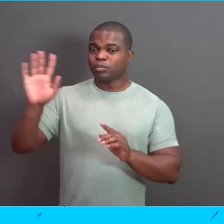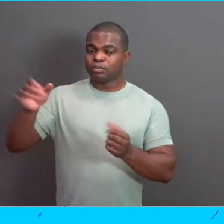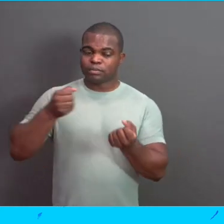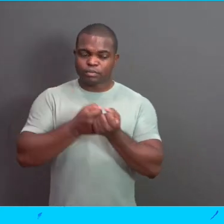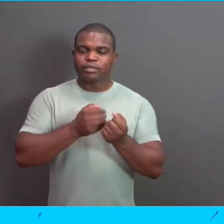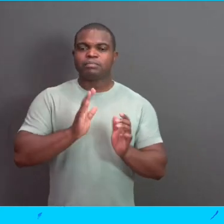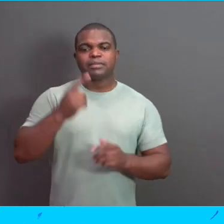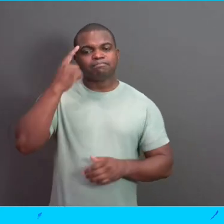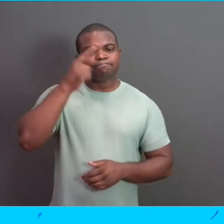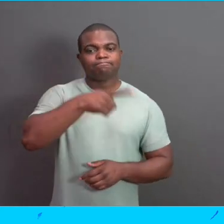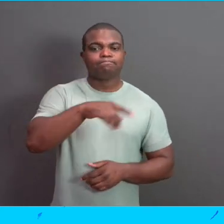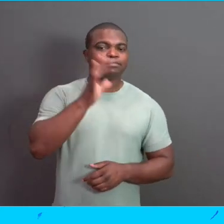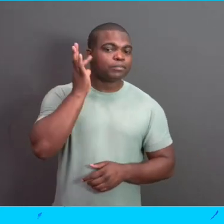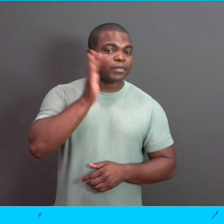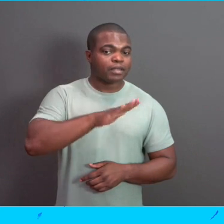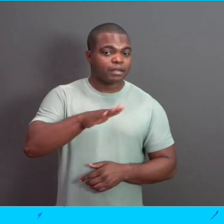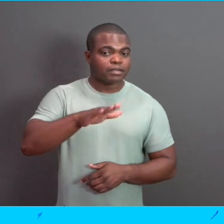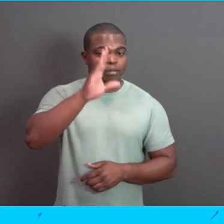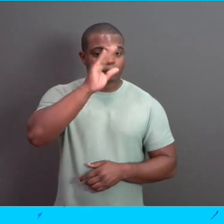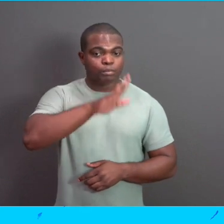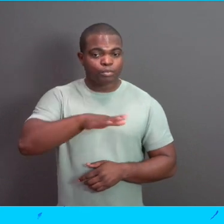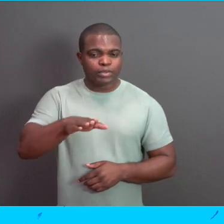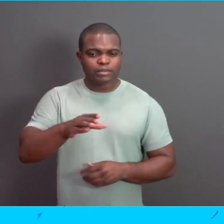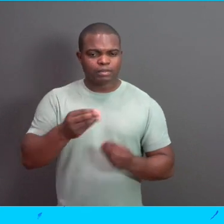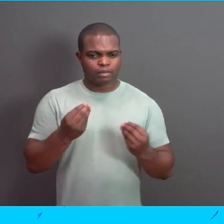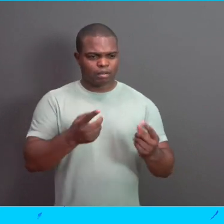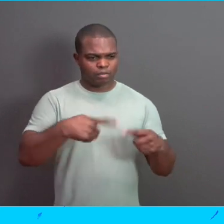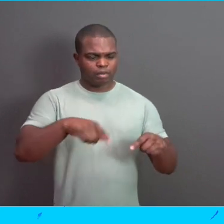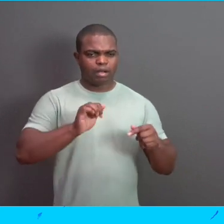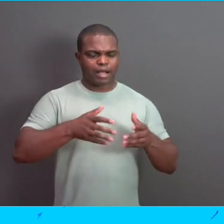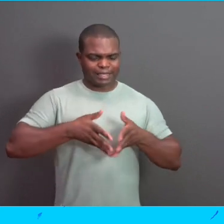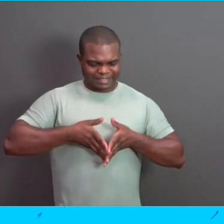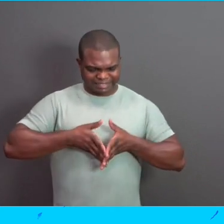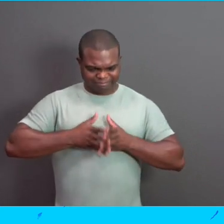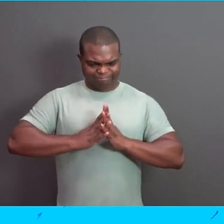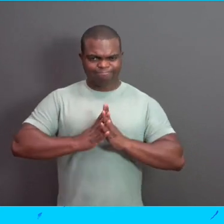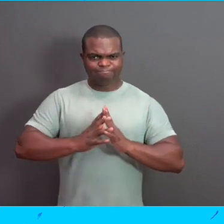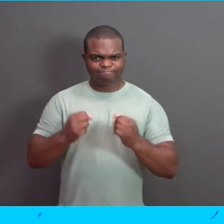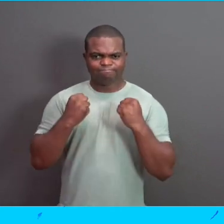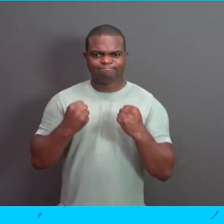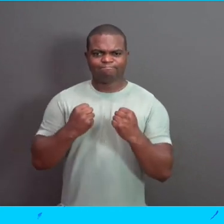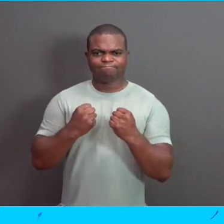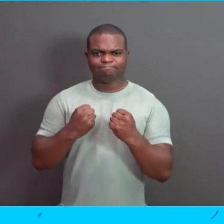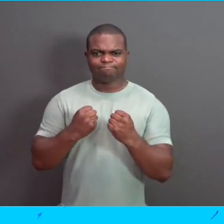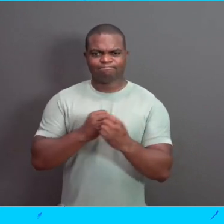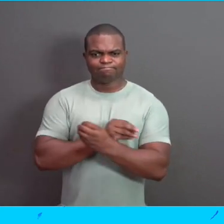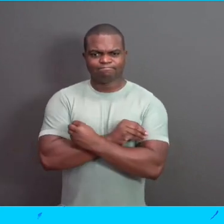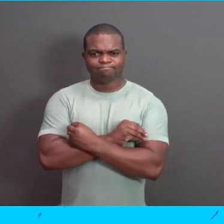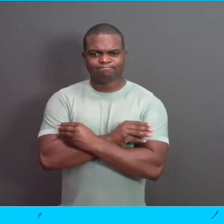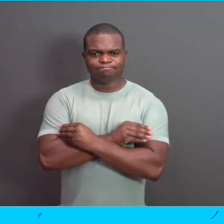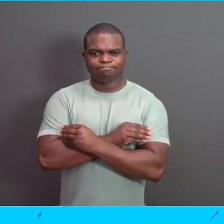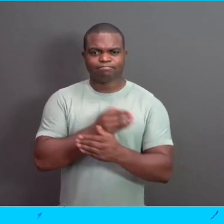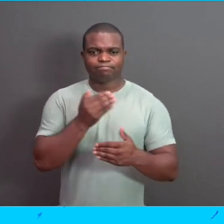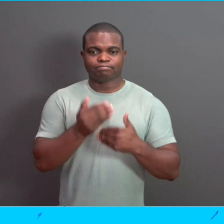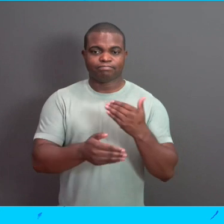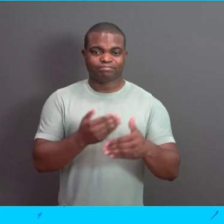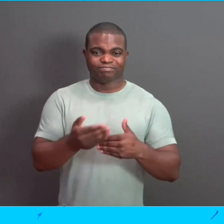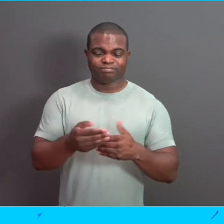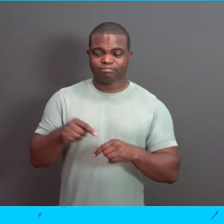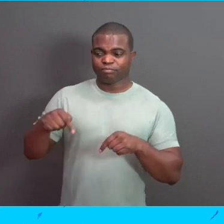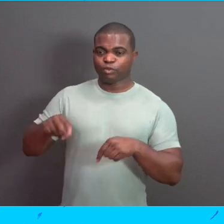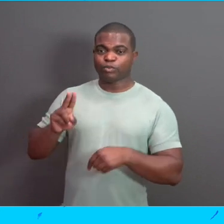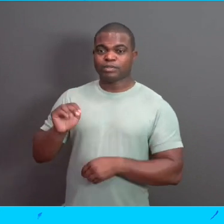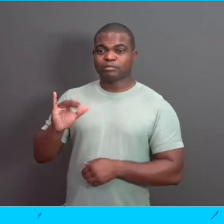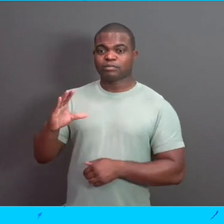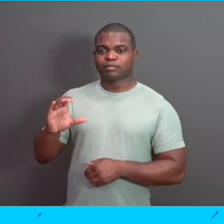jeunes pour construire cette résilience. Et pour ça, UNICEF a lancé des partenariats pour avoir plus